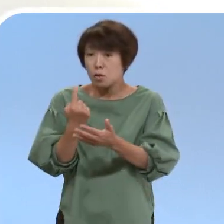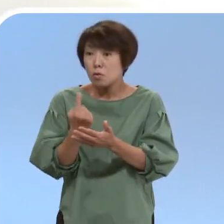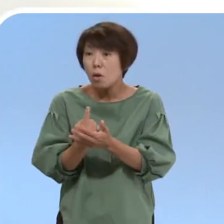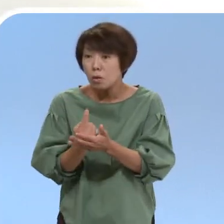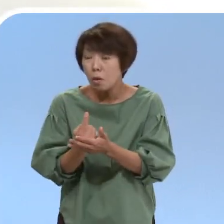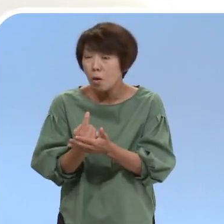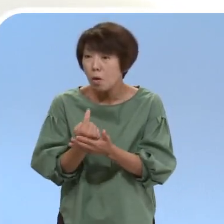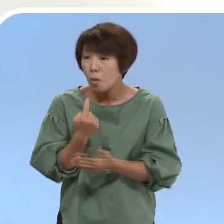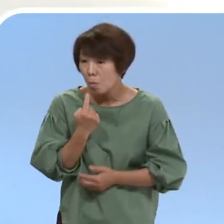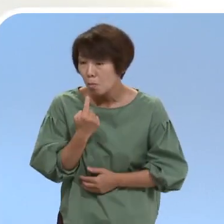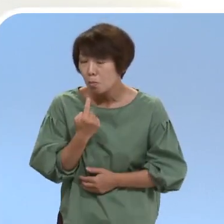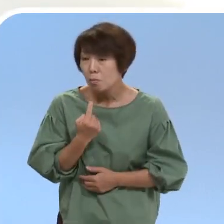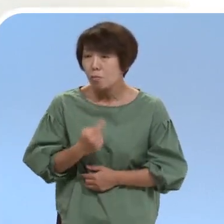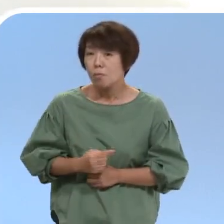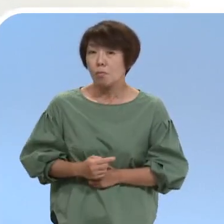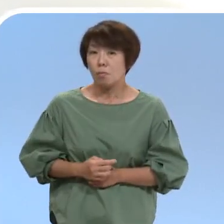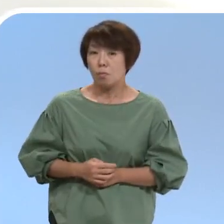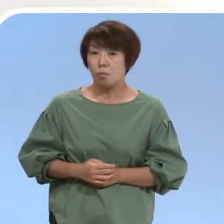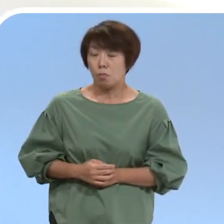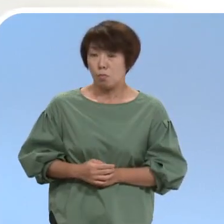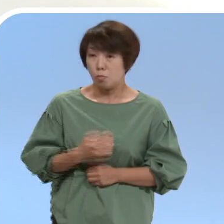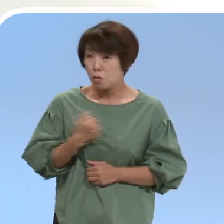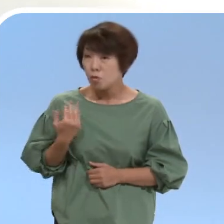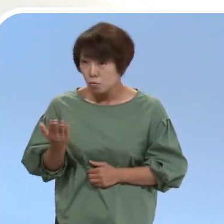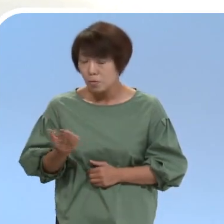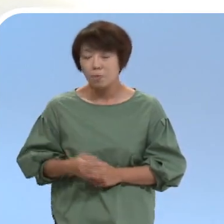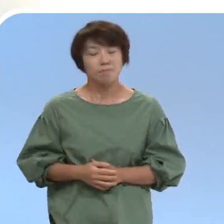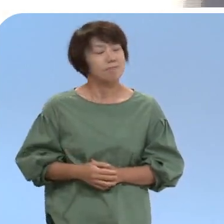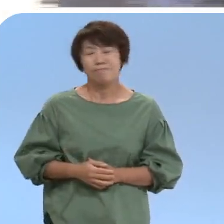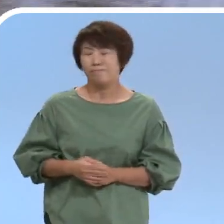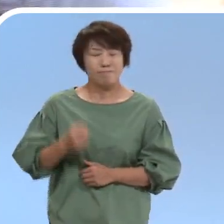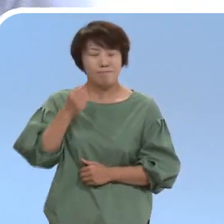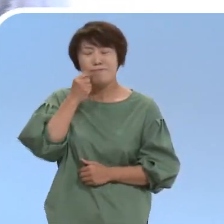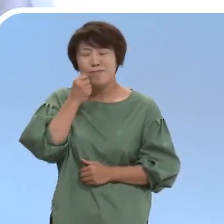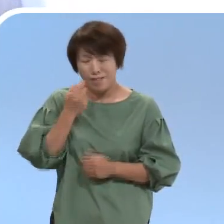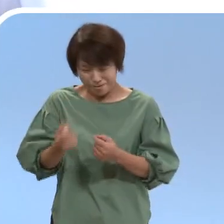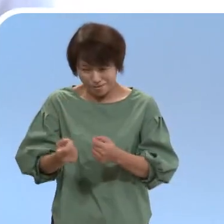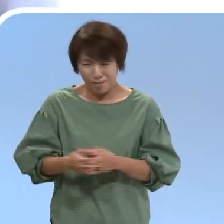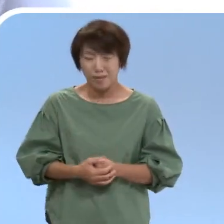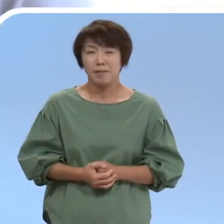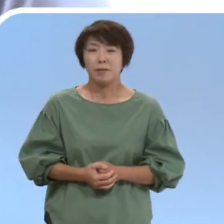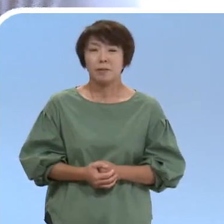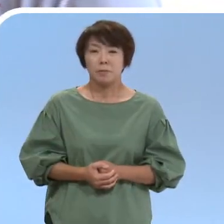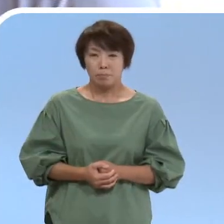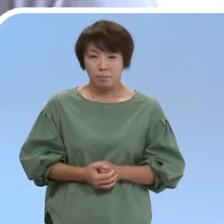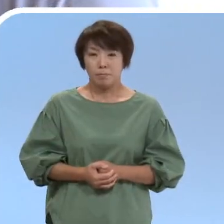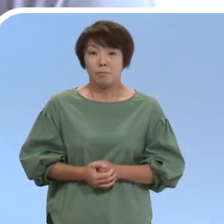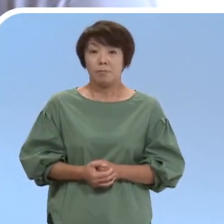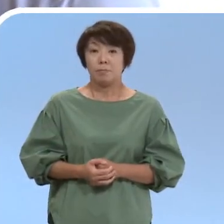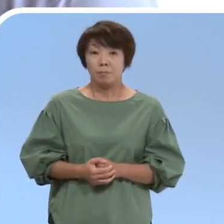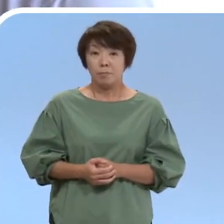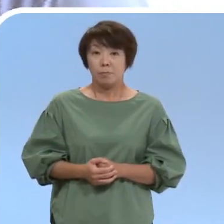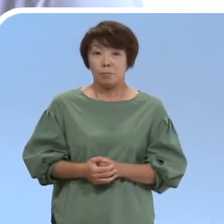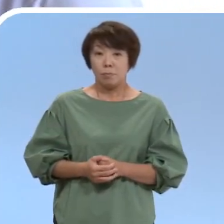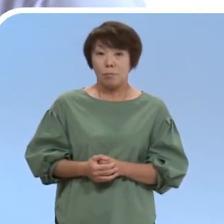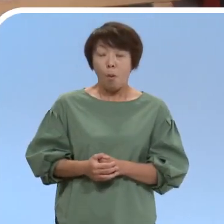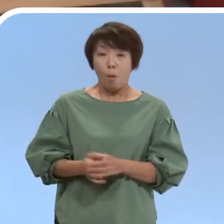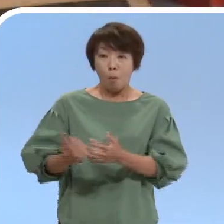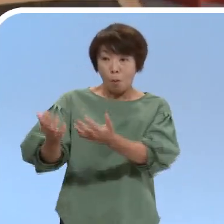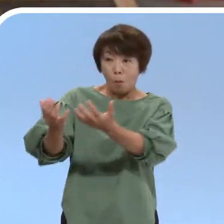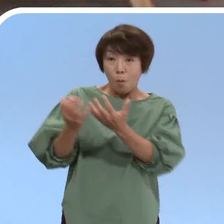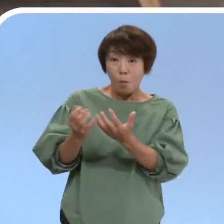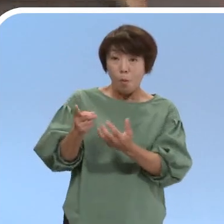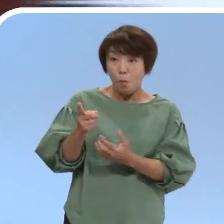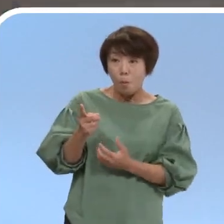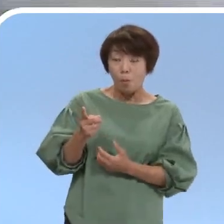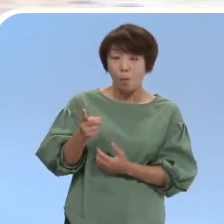体験ということなんですけど、 はい、 一人で行けますか。 一人じゃ無理ですね。 無理ですね、はい、 そこで、 あ、